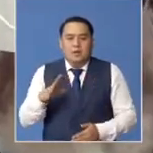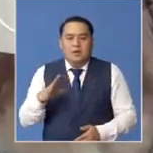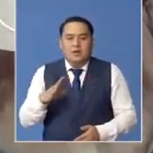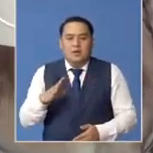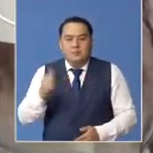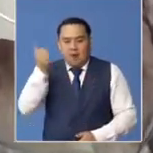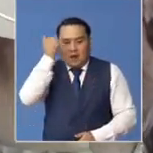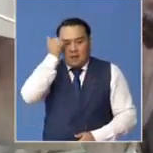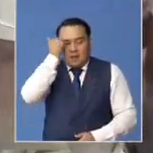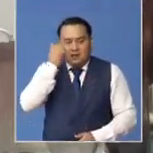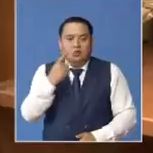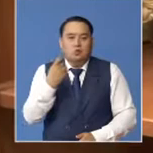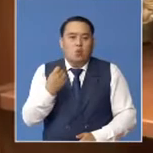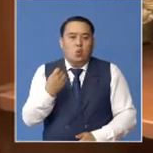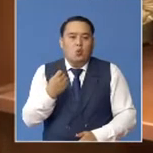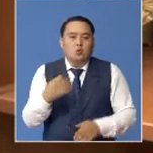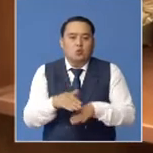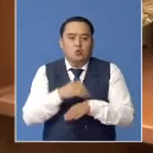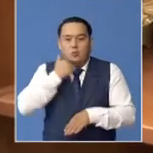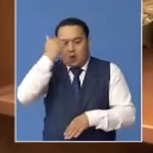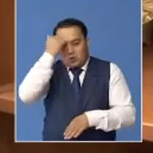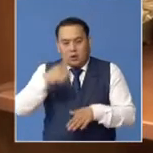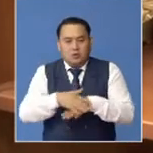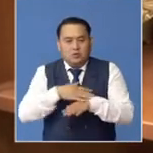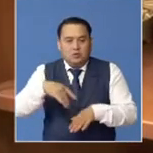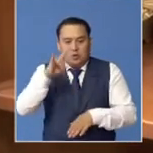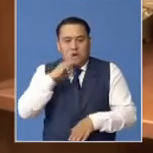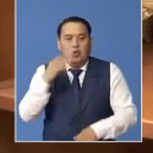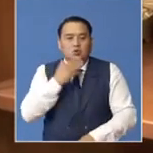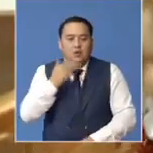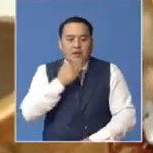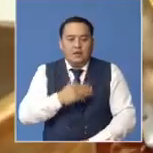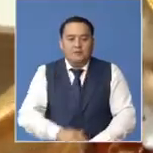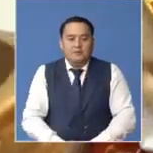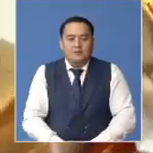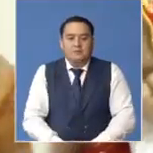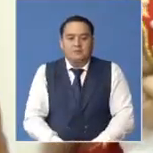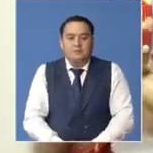на памятнике 100 благодарности казахскому народу в городе Уштубе.